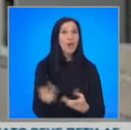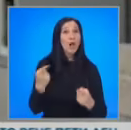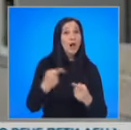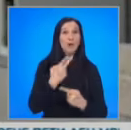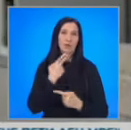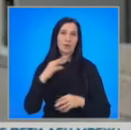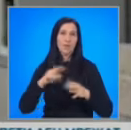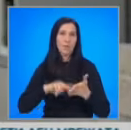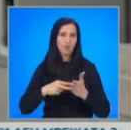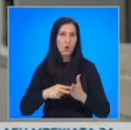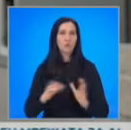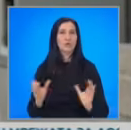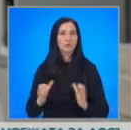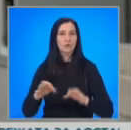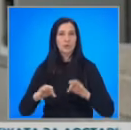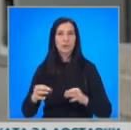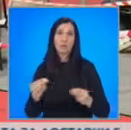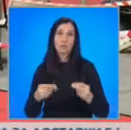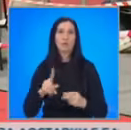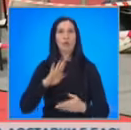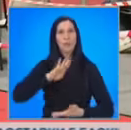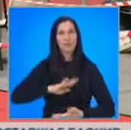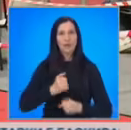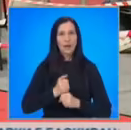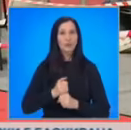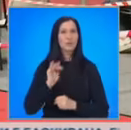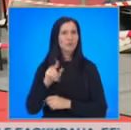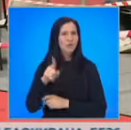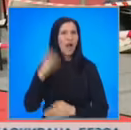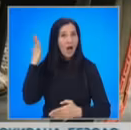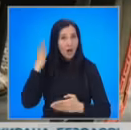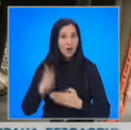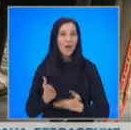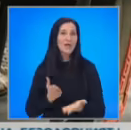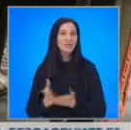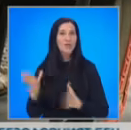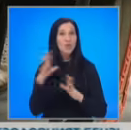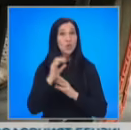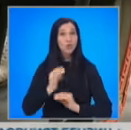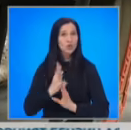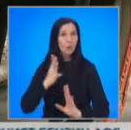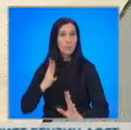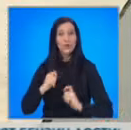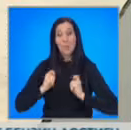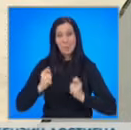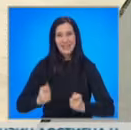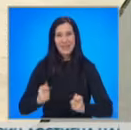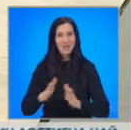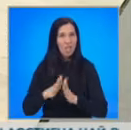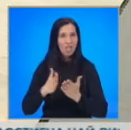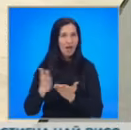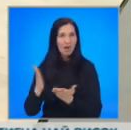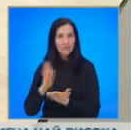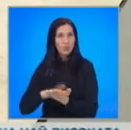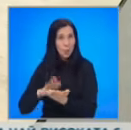секционните избирателни комисии, което ще облекчи много работата им. Ще бъде ли това краят на среднощните опашки по предаване на книжа? Отговорът